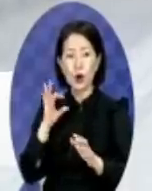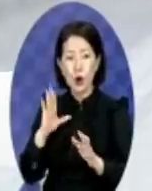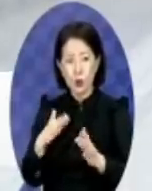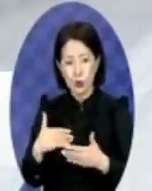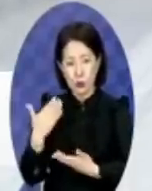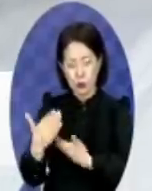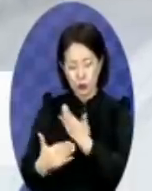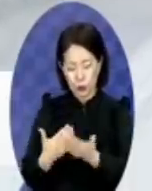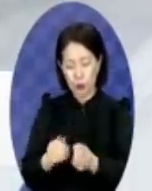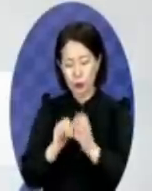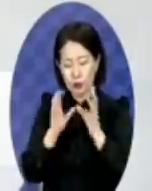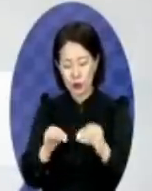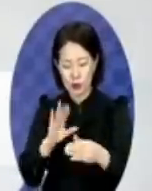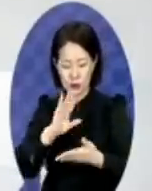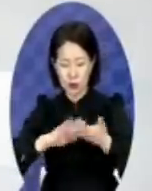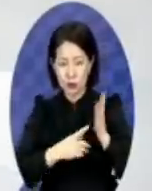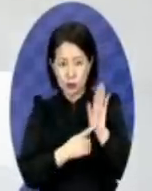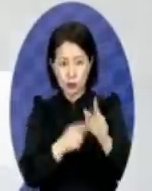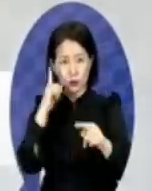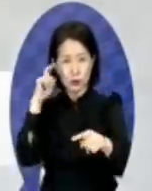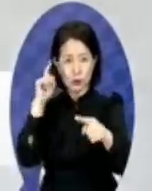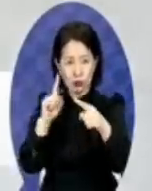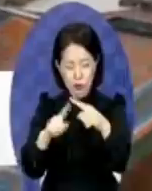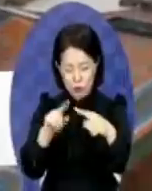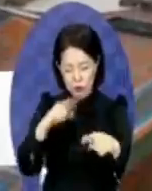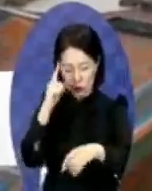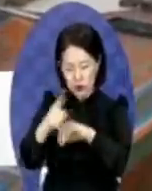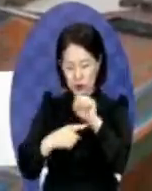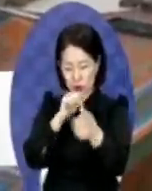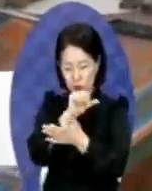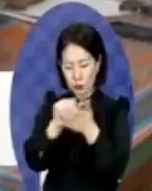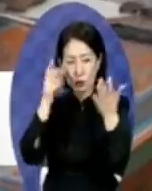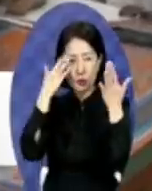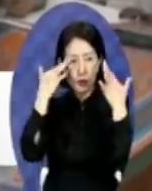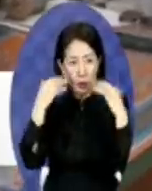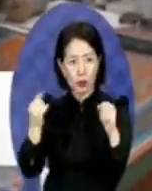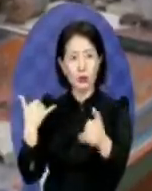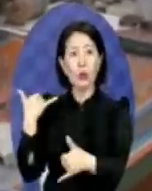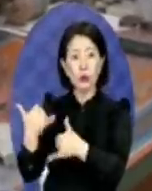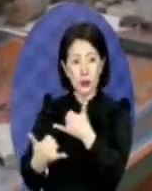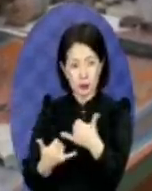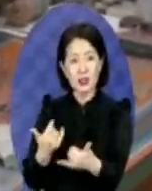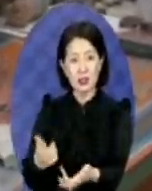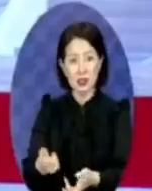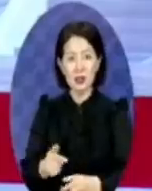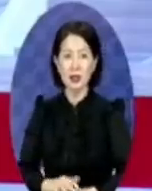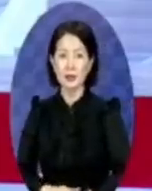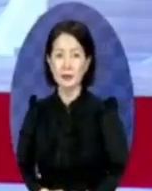суртажлах зорилгоор энэ үйлийг жил бүр зохион байгуулдаг уламжлалтай.